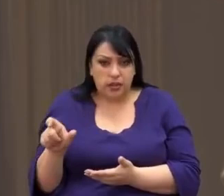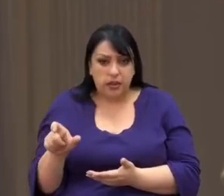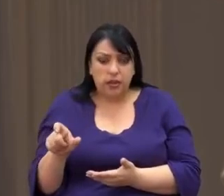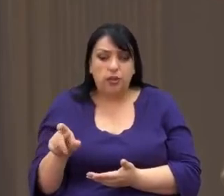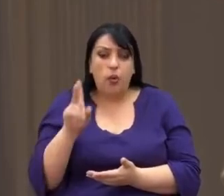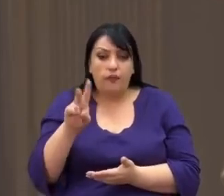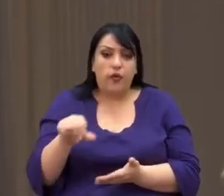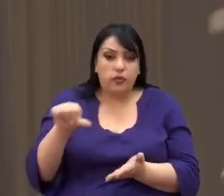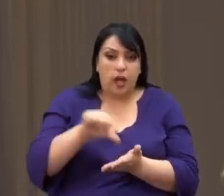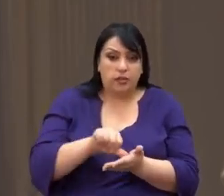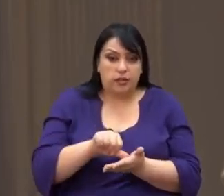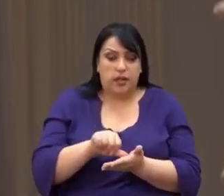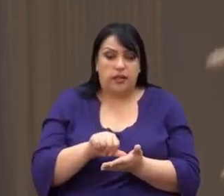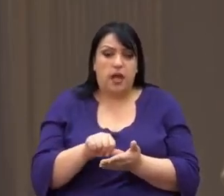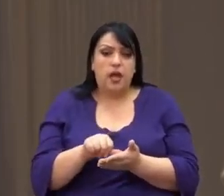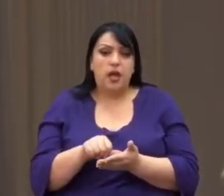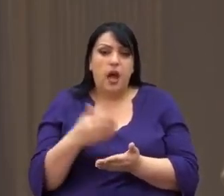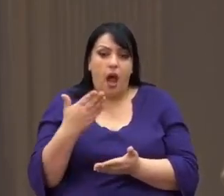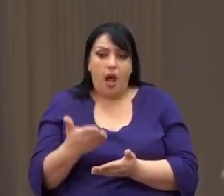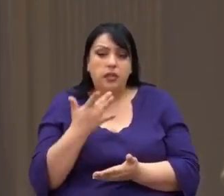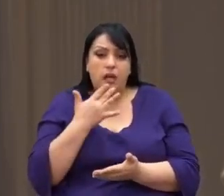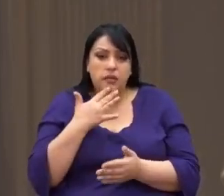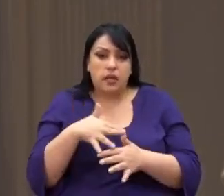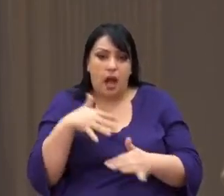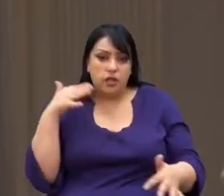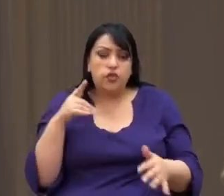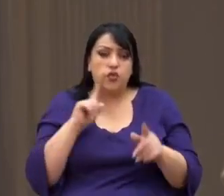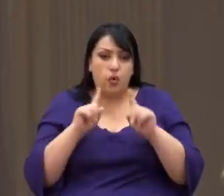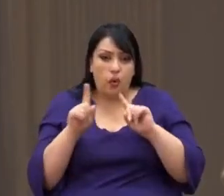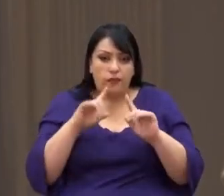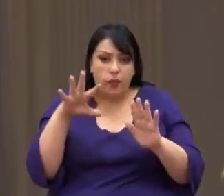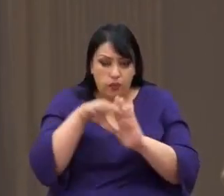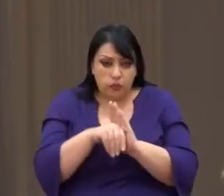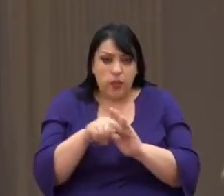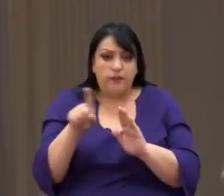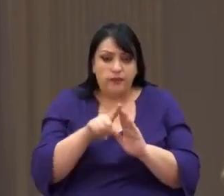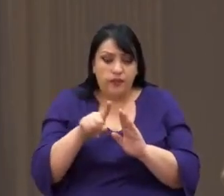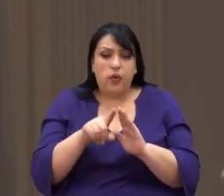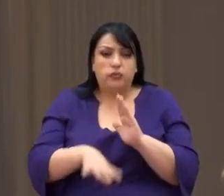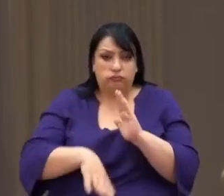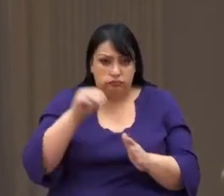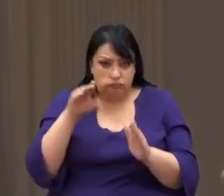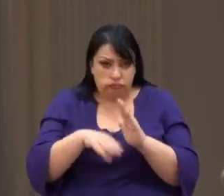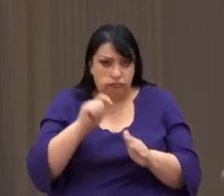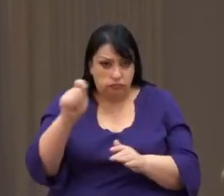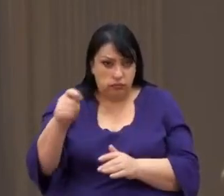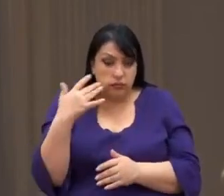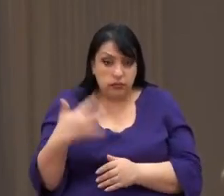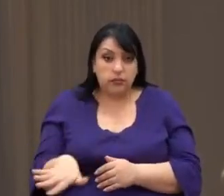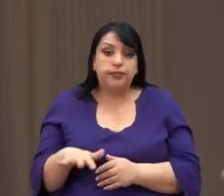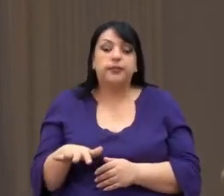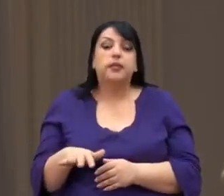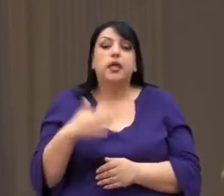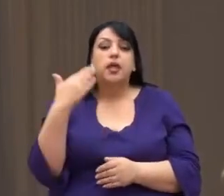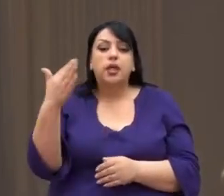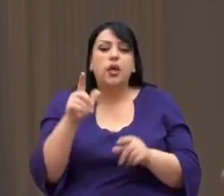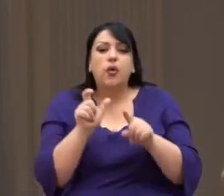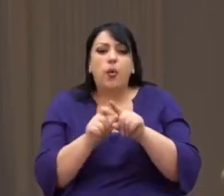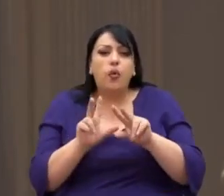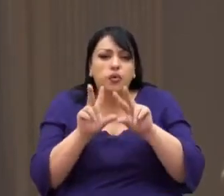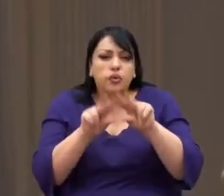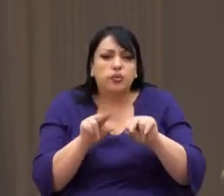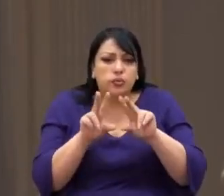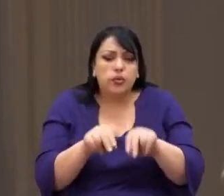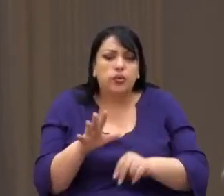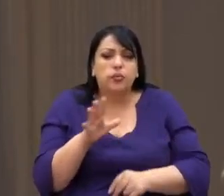ազգային ժողովում, որոնք ստացել են հանրության քվեն, արդյոք իրենց նախընտրական խոստումները, որ տվել